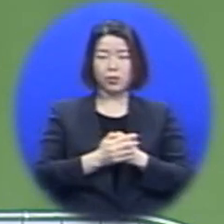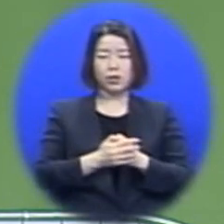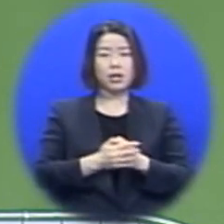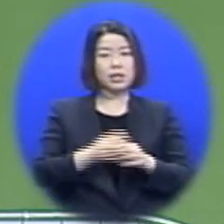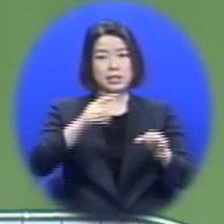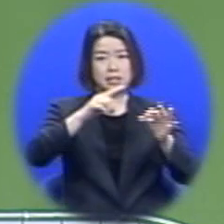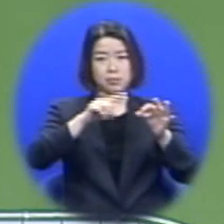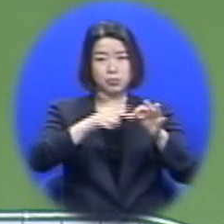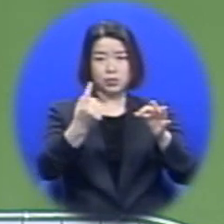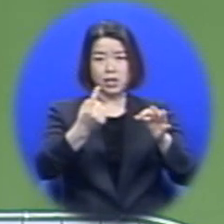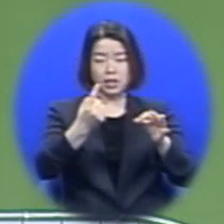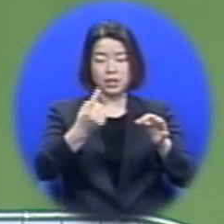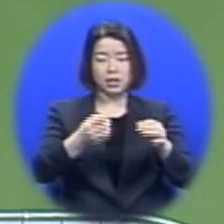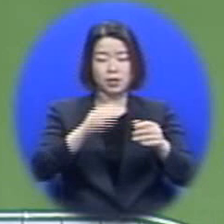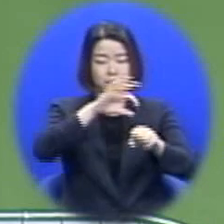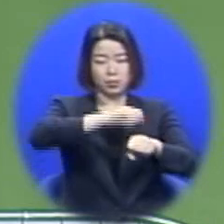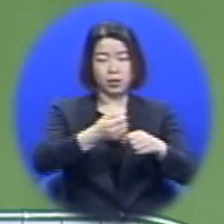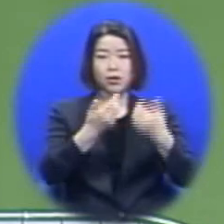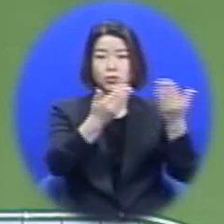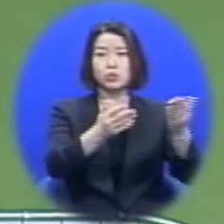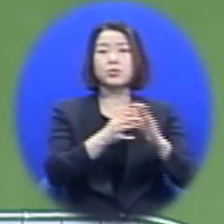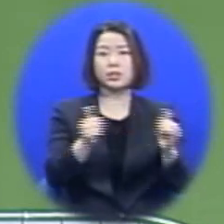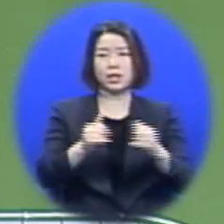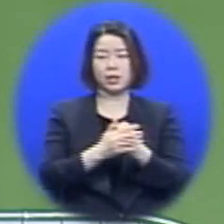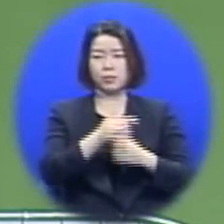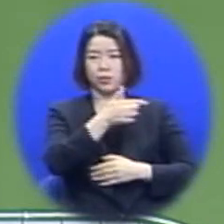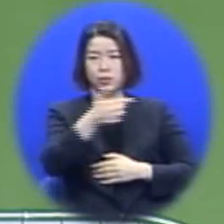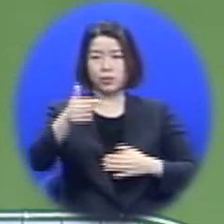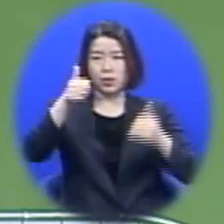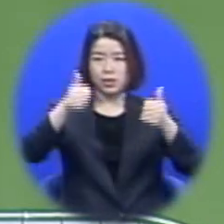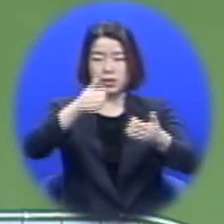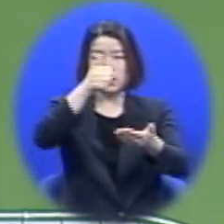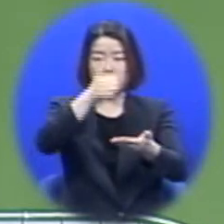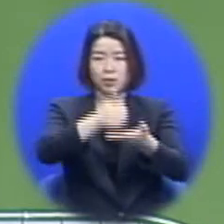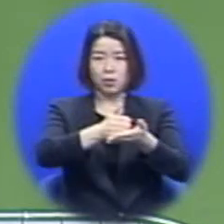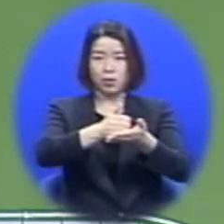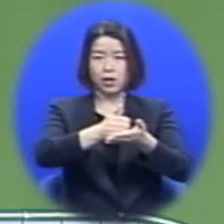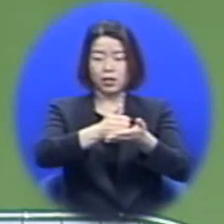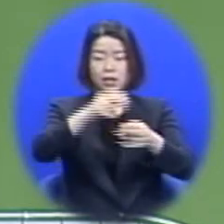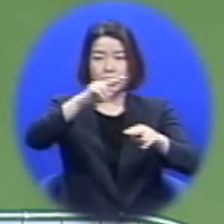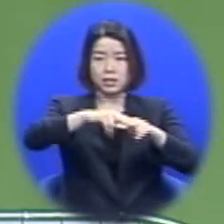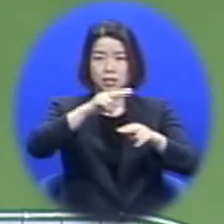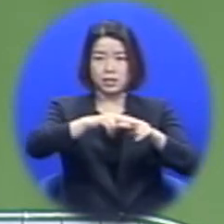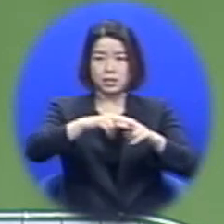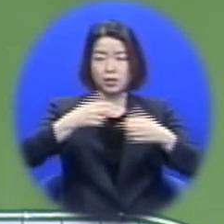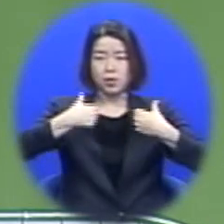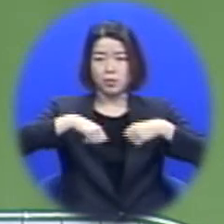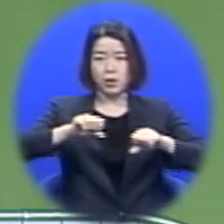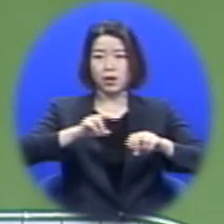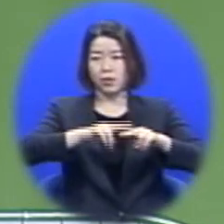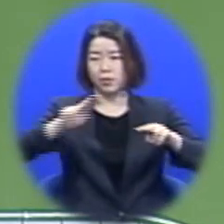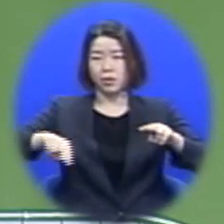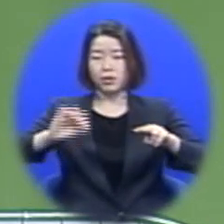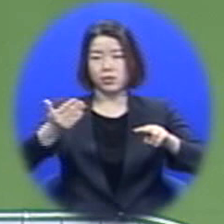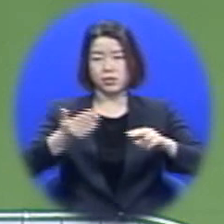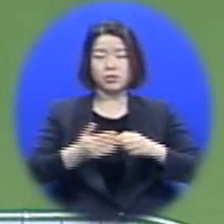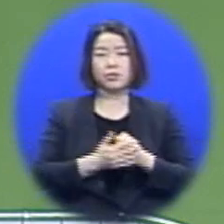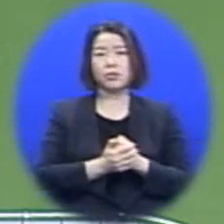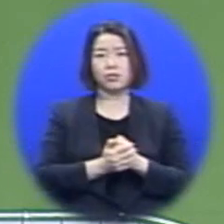준 사람. 그리고는 대법관 직위에서 그가 이미 파면됐어요.